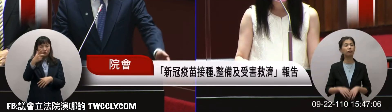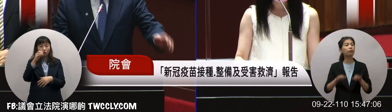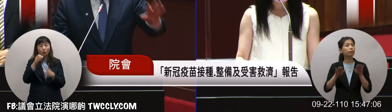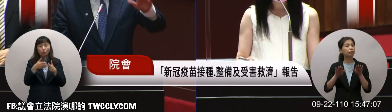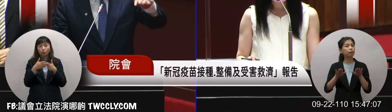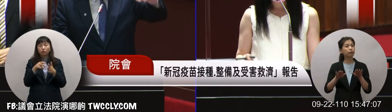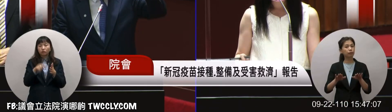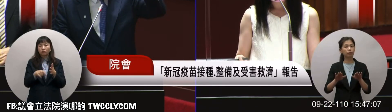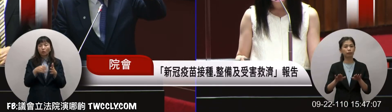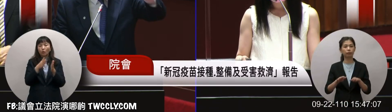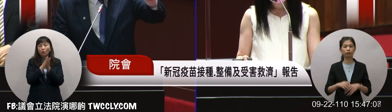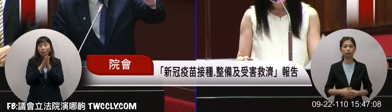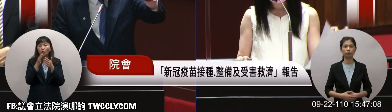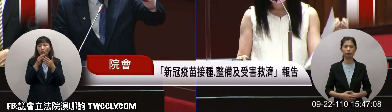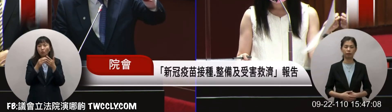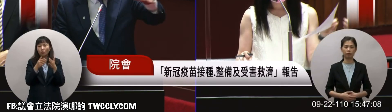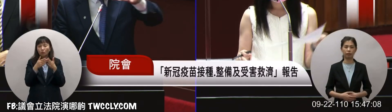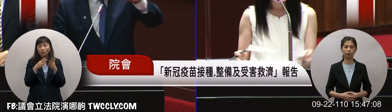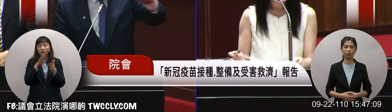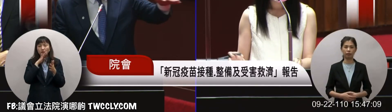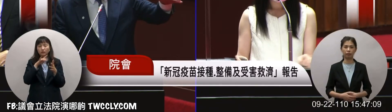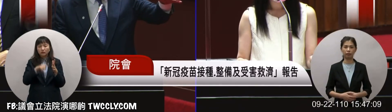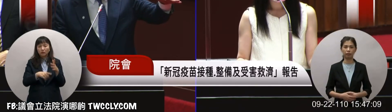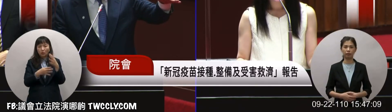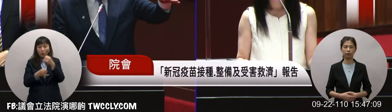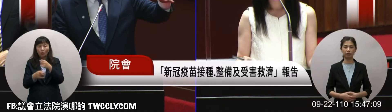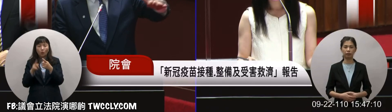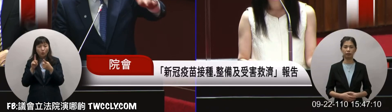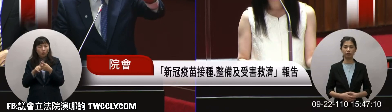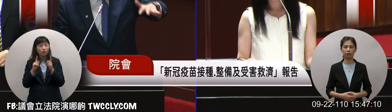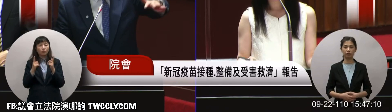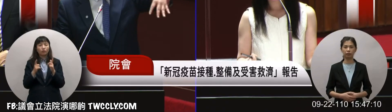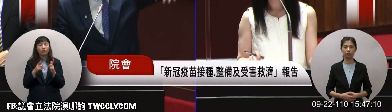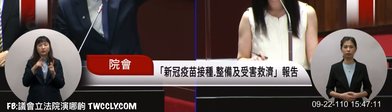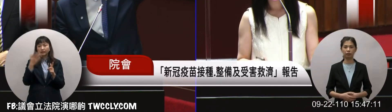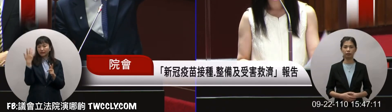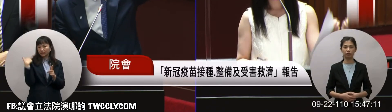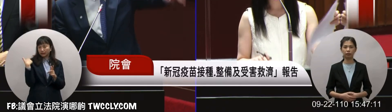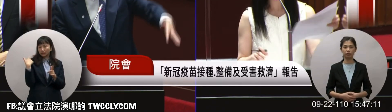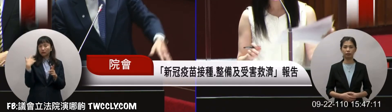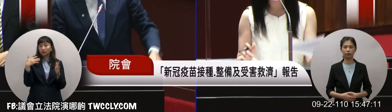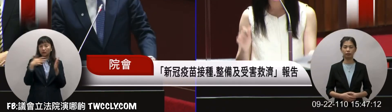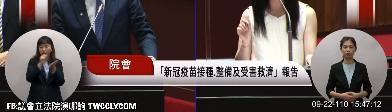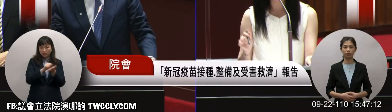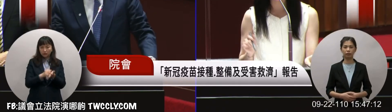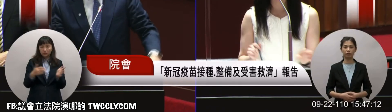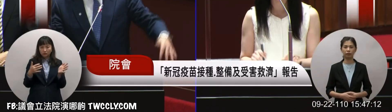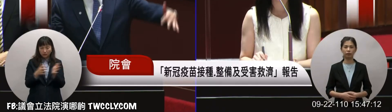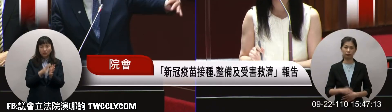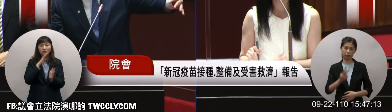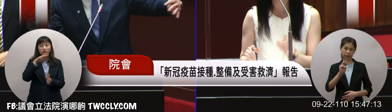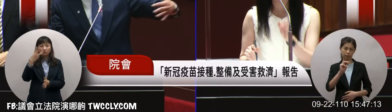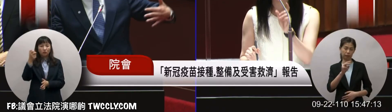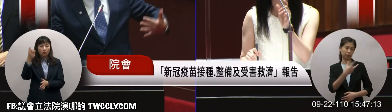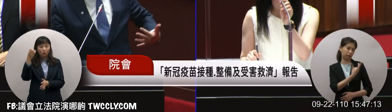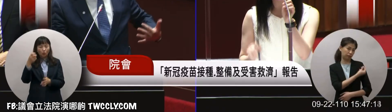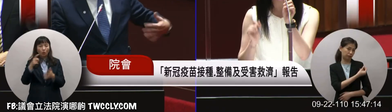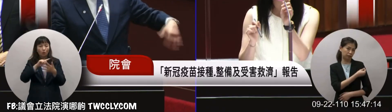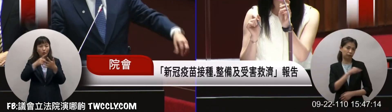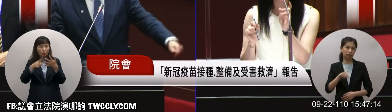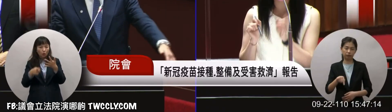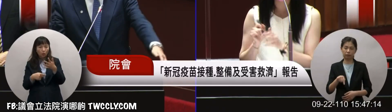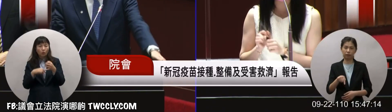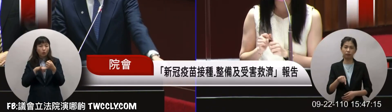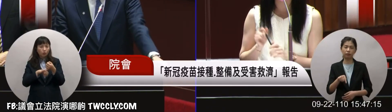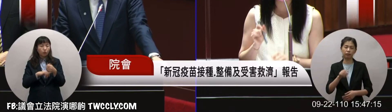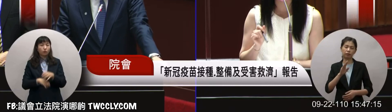在 需求并不是这个 timing 就发生这样的需求，是说以前到今天 打。对，因为其实莫德纳的问题就在于说，它